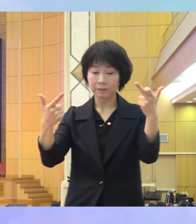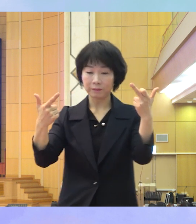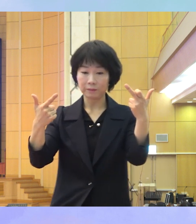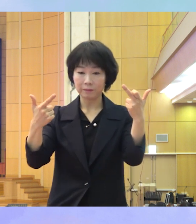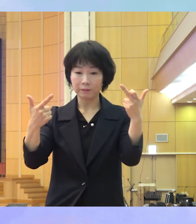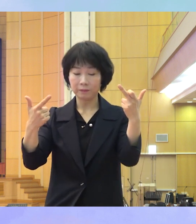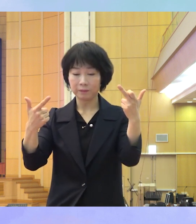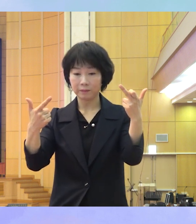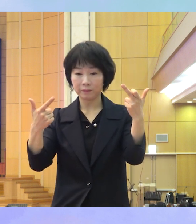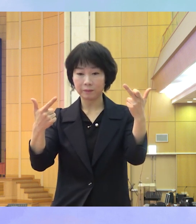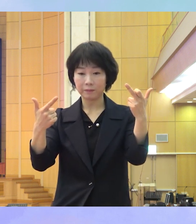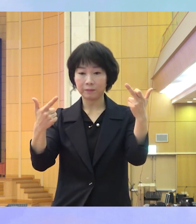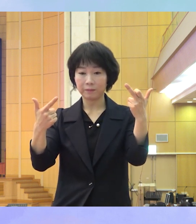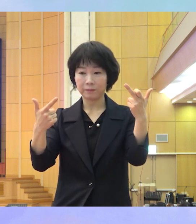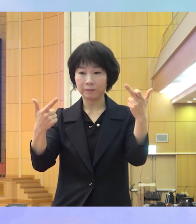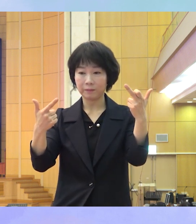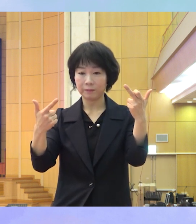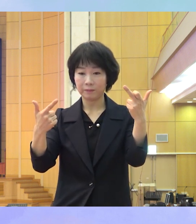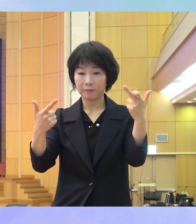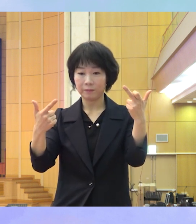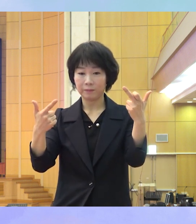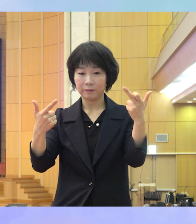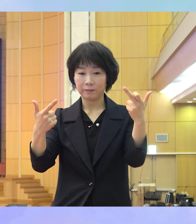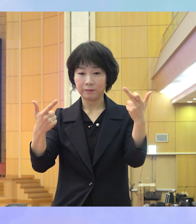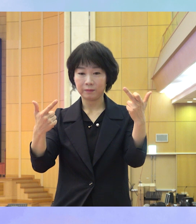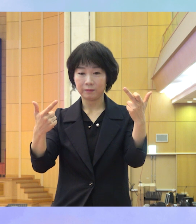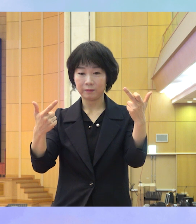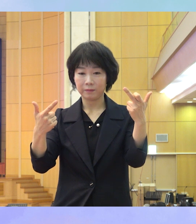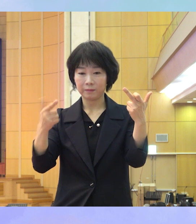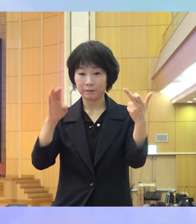1125페이지 에레미야 46장 17절